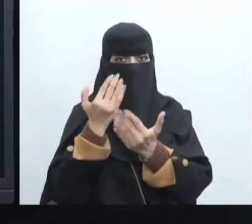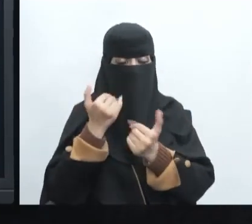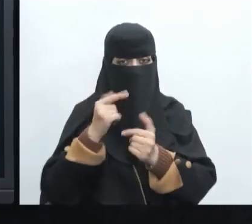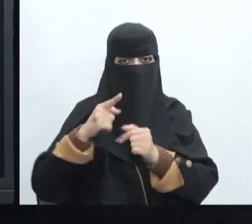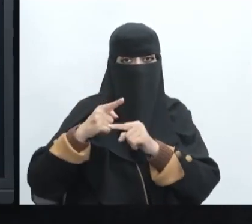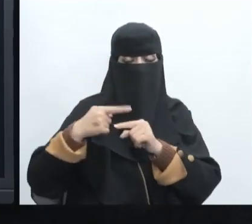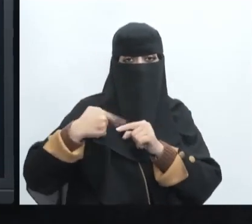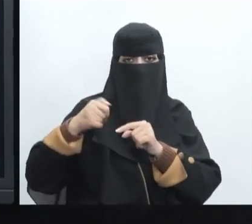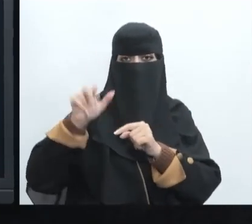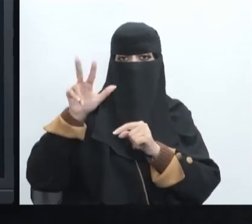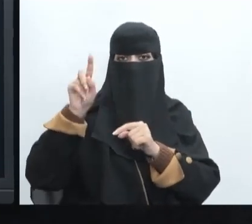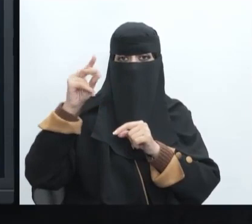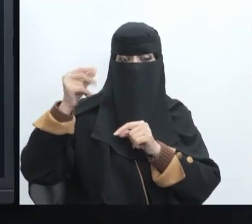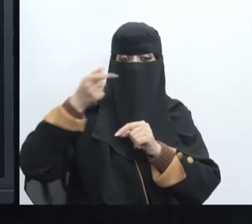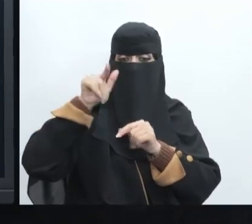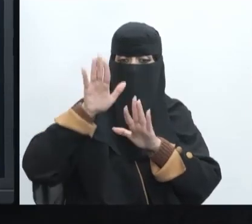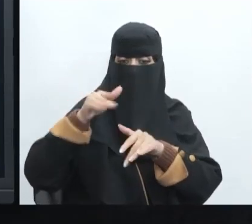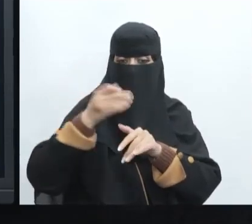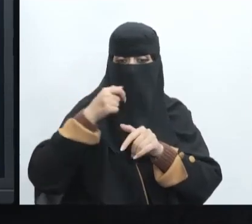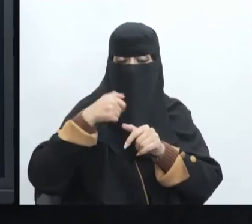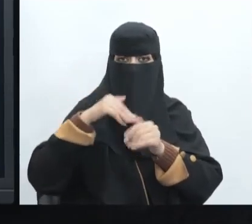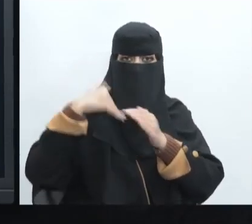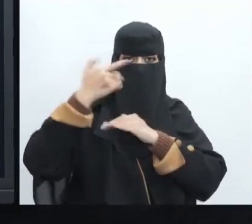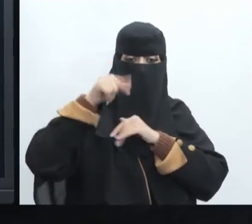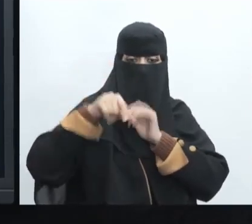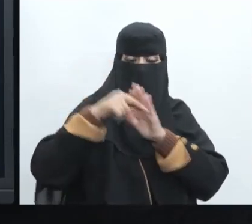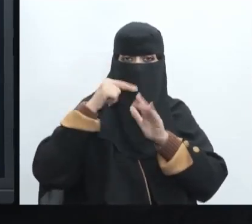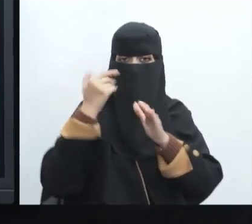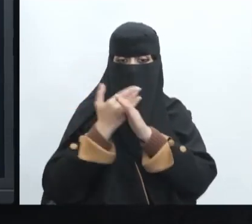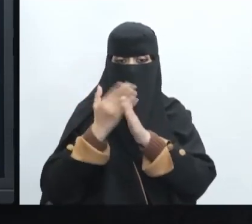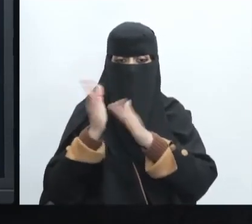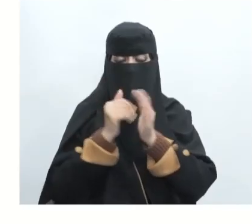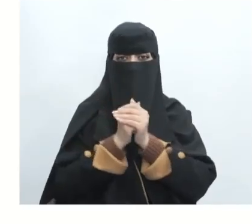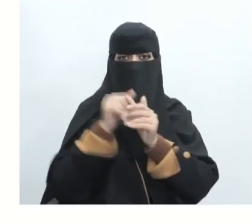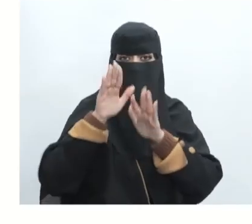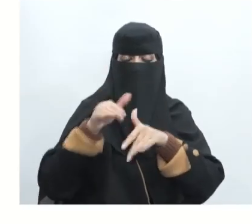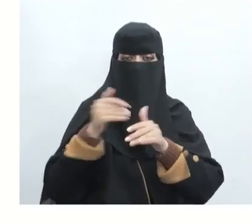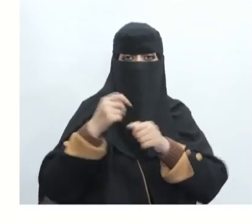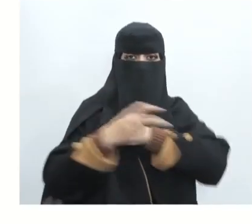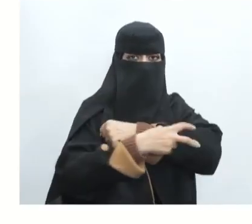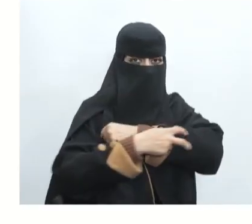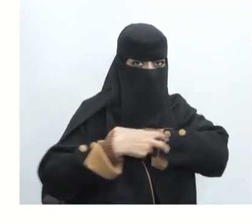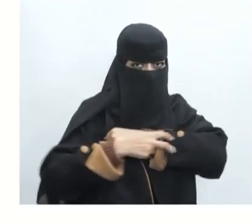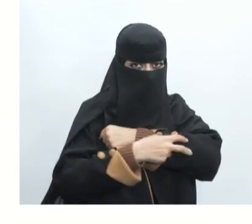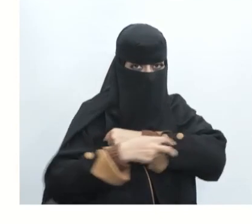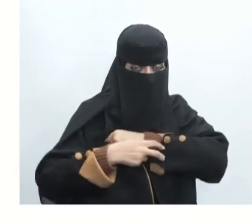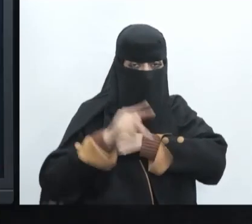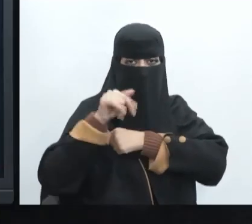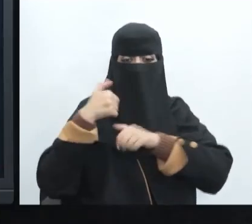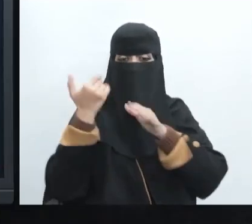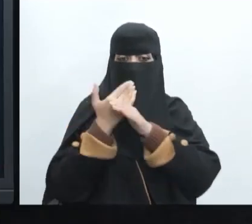نتائجها واسبابها وسوف نتحدث عنها باذن الله في الدرس القادم ايضا ابناء وبنات الطلاب الفقر